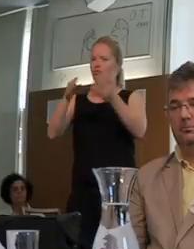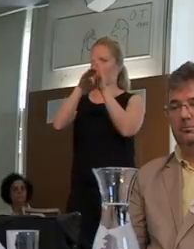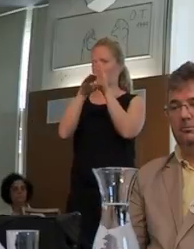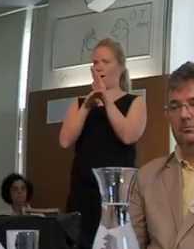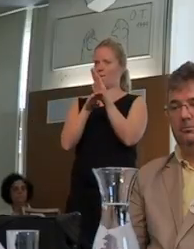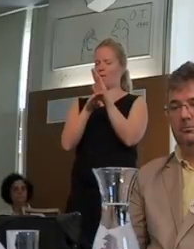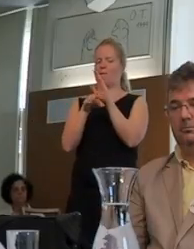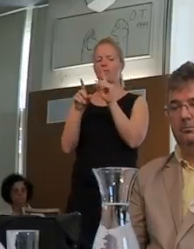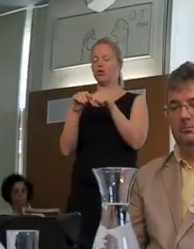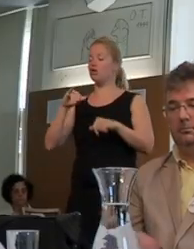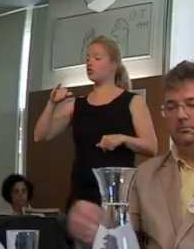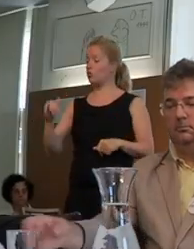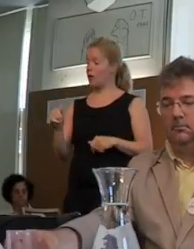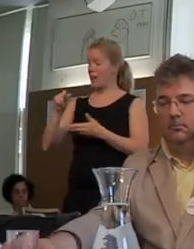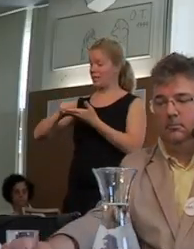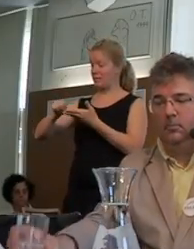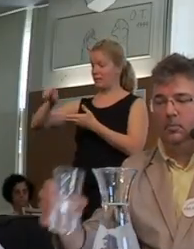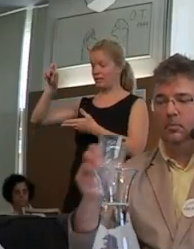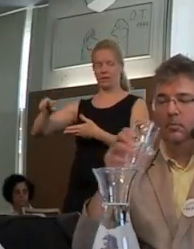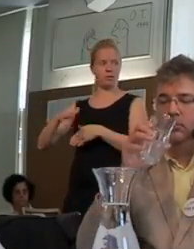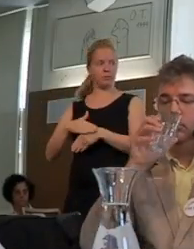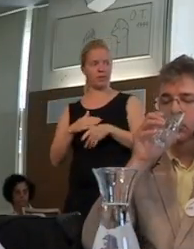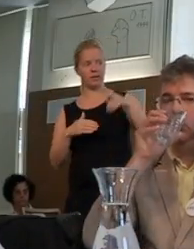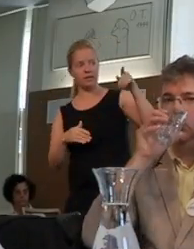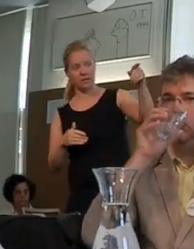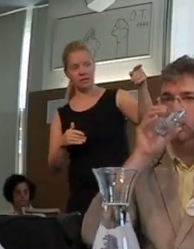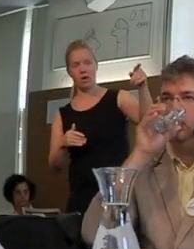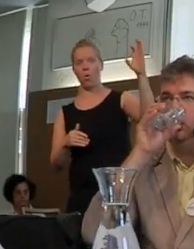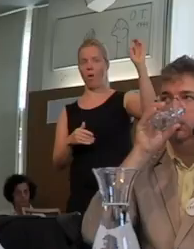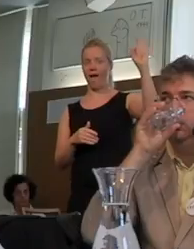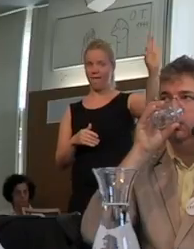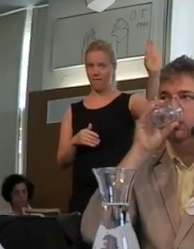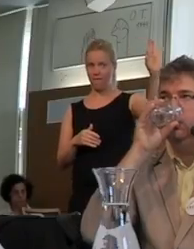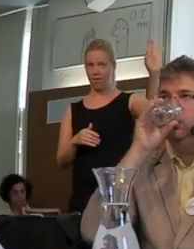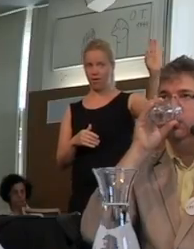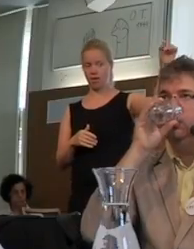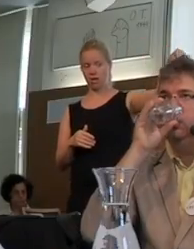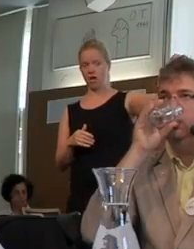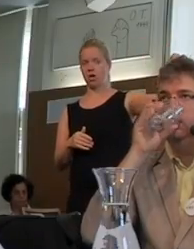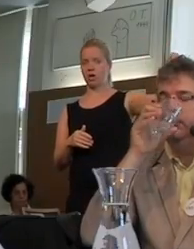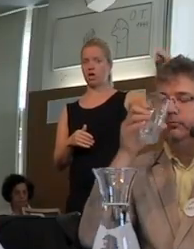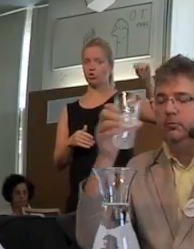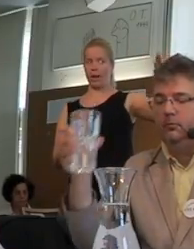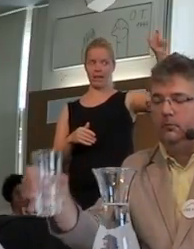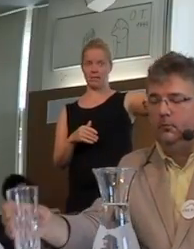die Journalistinnen und Journalisten, zum Beispiel hier im ORF,